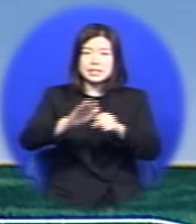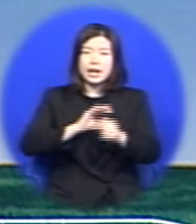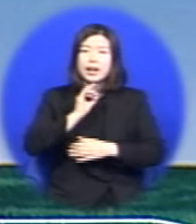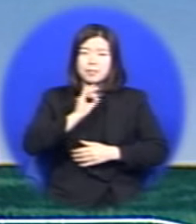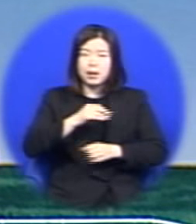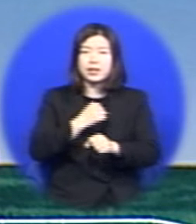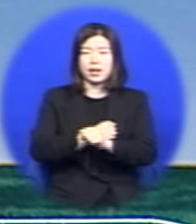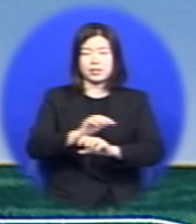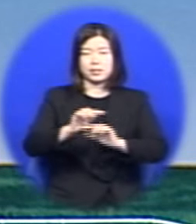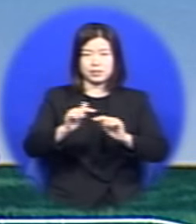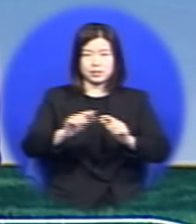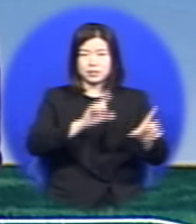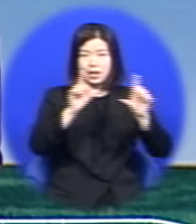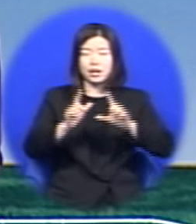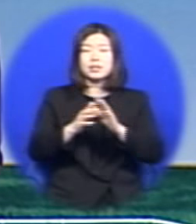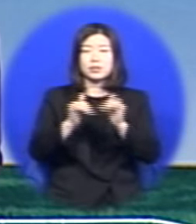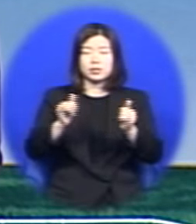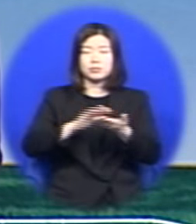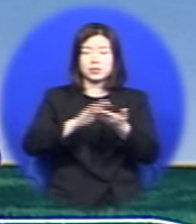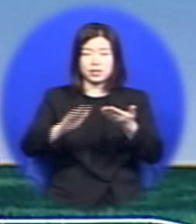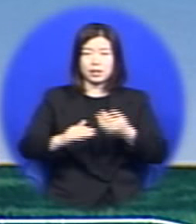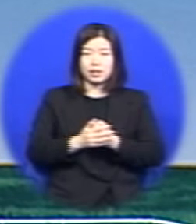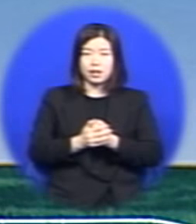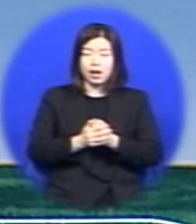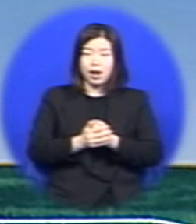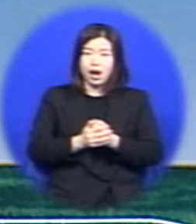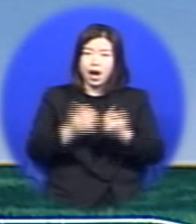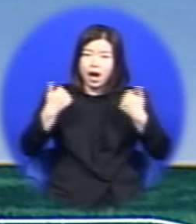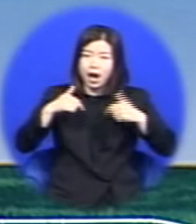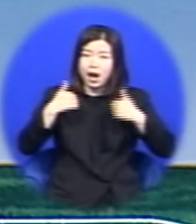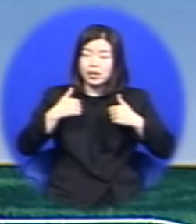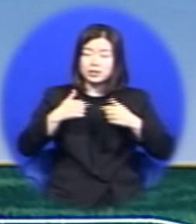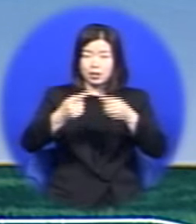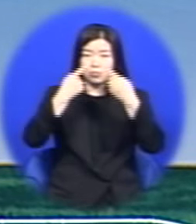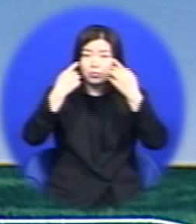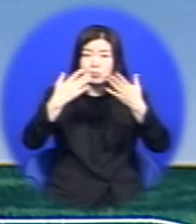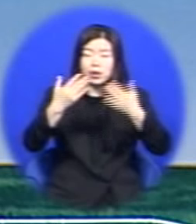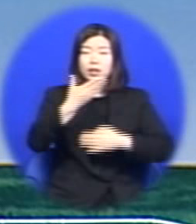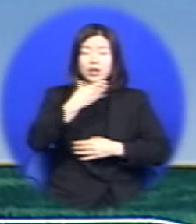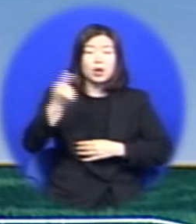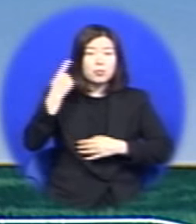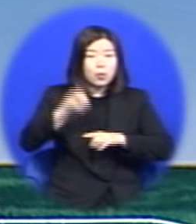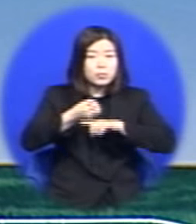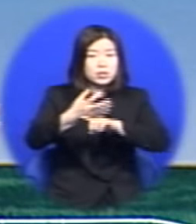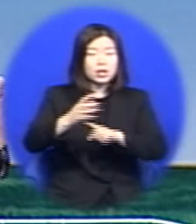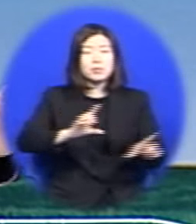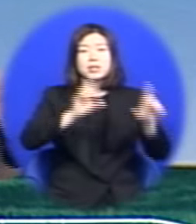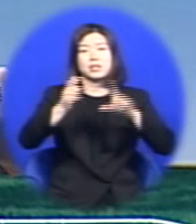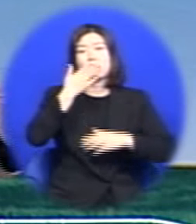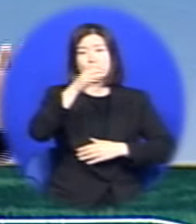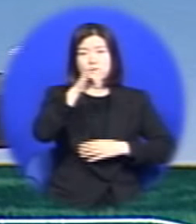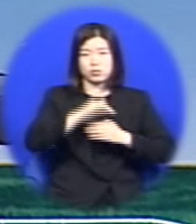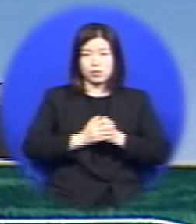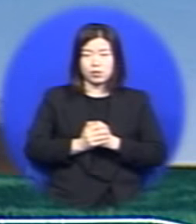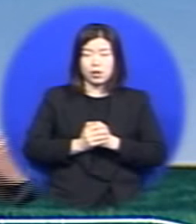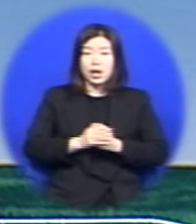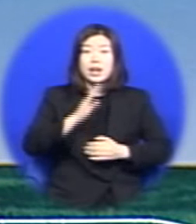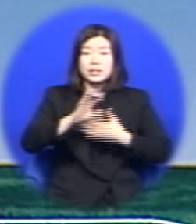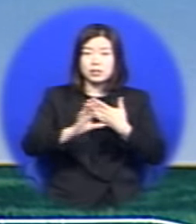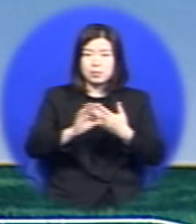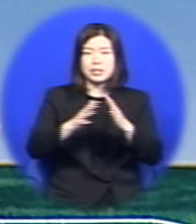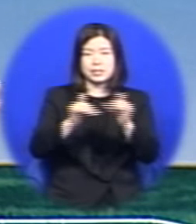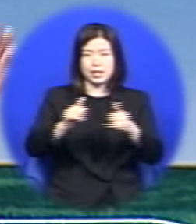겁니다. 언제든지 분명하게 복음을 전하며 사는 겁니다. 그러면 사람들이 다